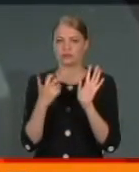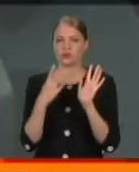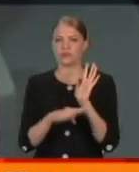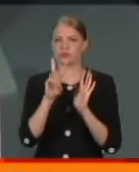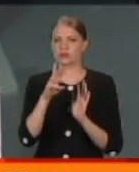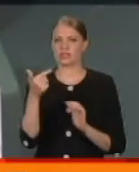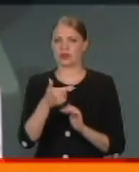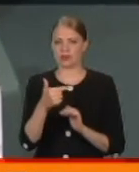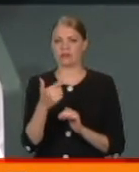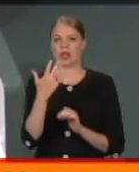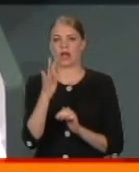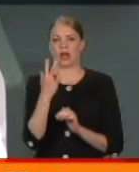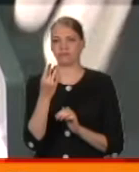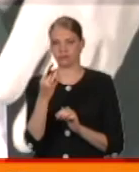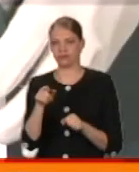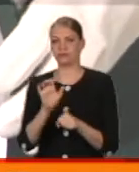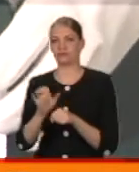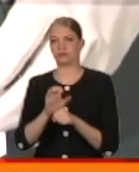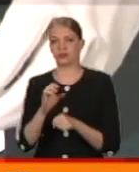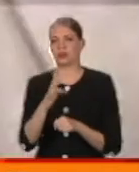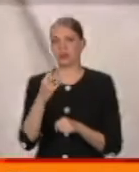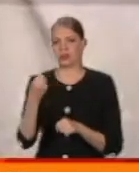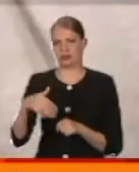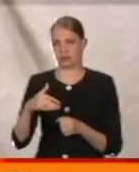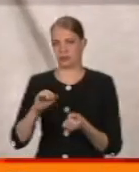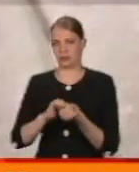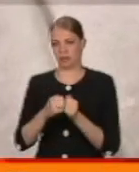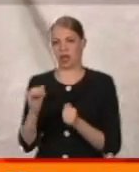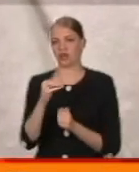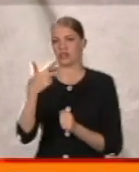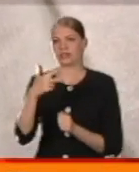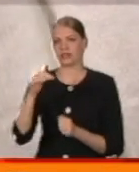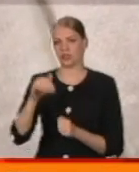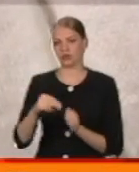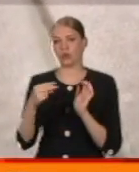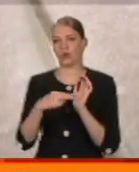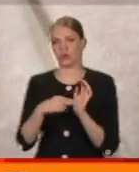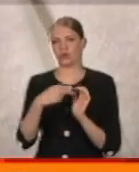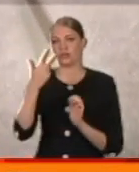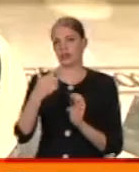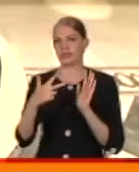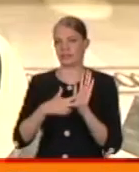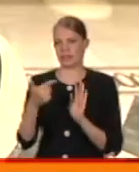893 гривні. 5-гривневі виготовлені з некоштовного металу, їх аж 30 тисяч, кожна коштує